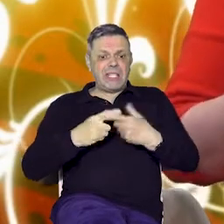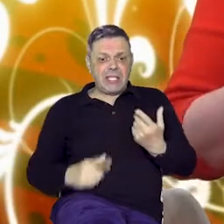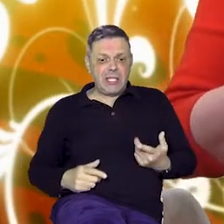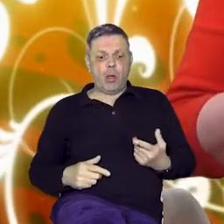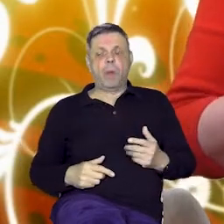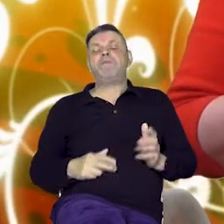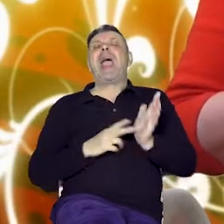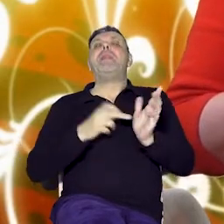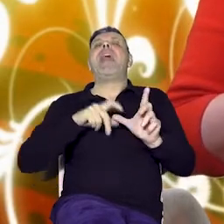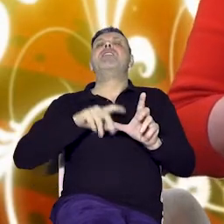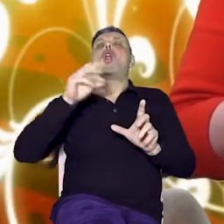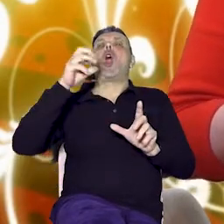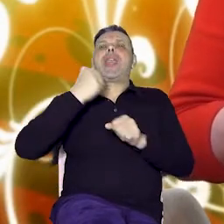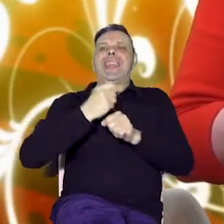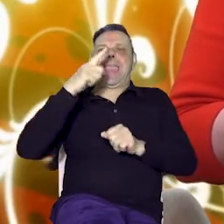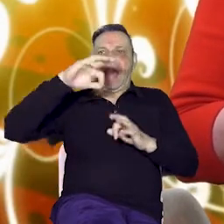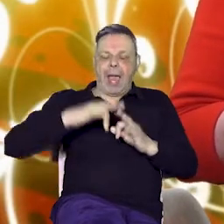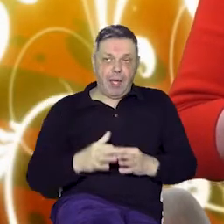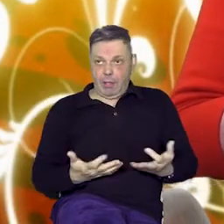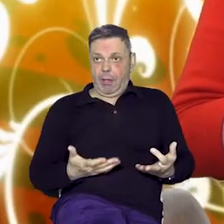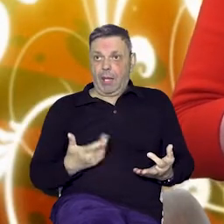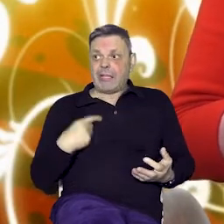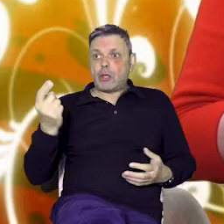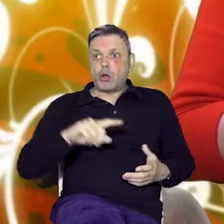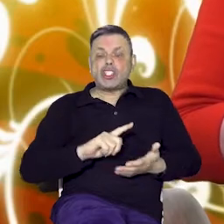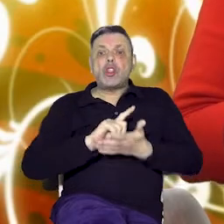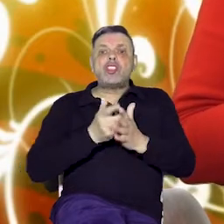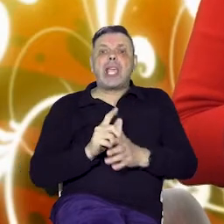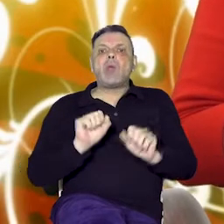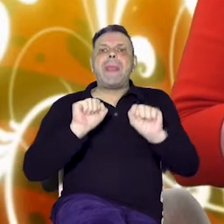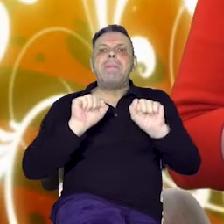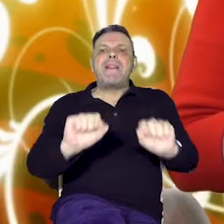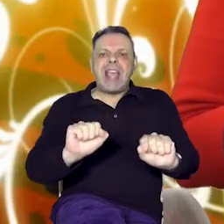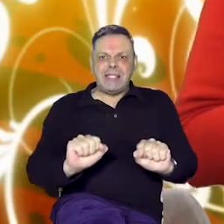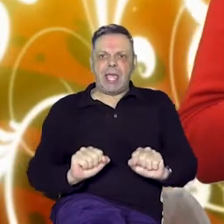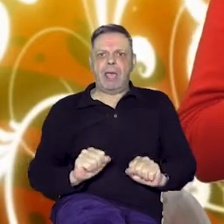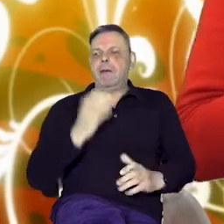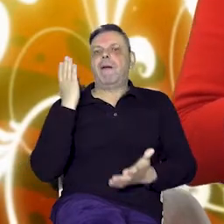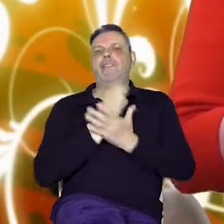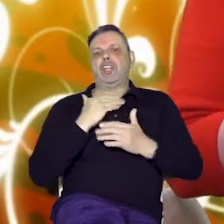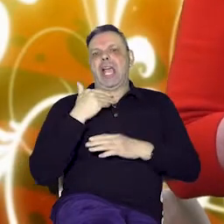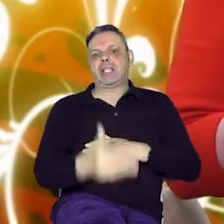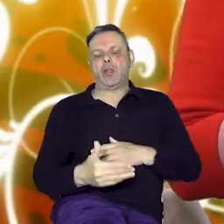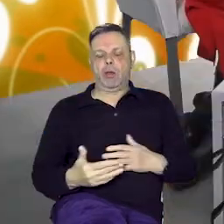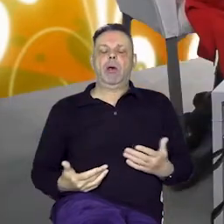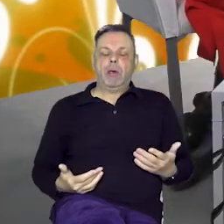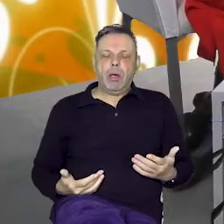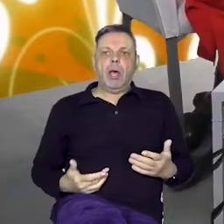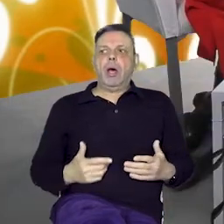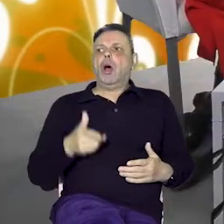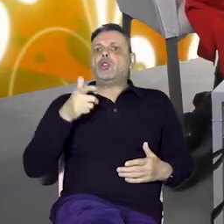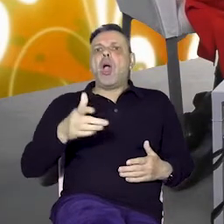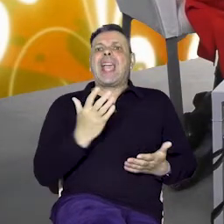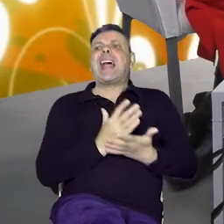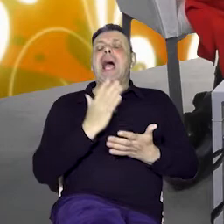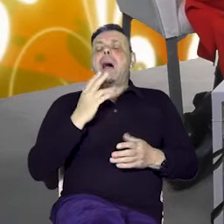nefrologiju, već kada vi dođete do sekundarne prevencije, kasno je. Jer što je sekundarna prevencija? Znate, kad bolesnik već